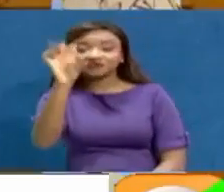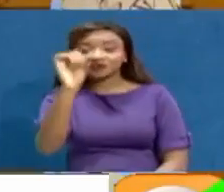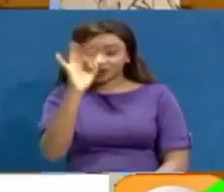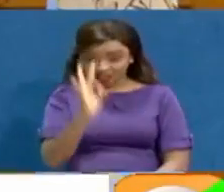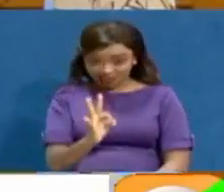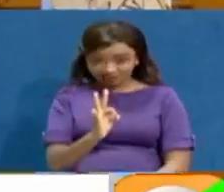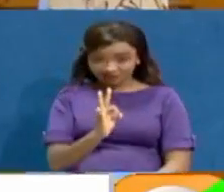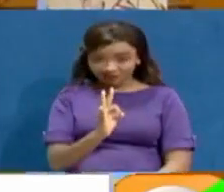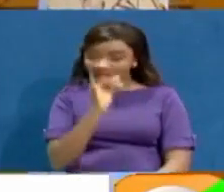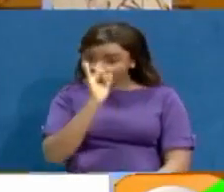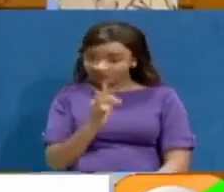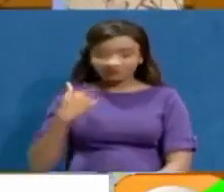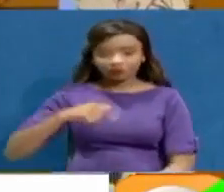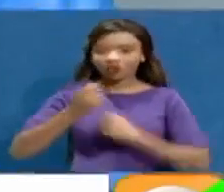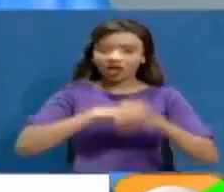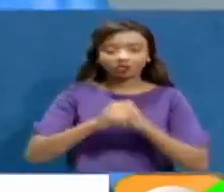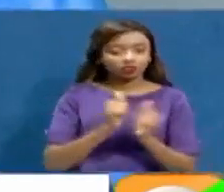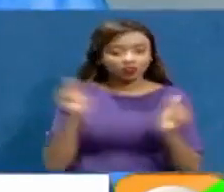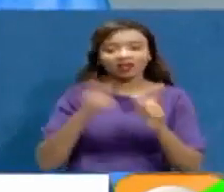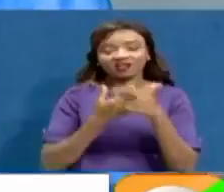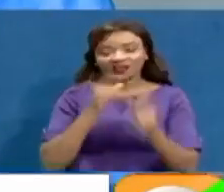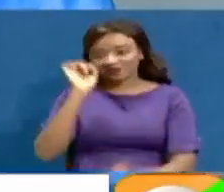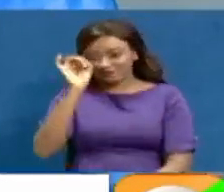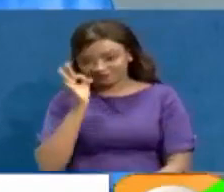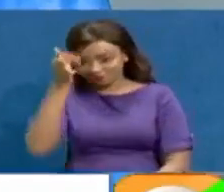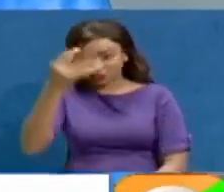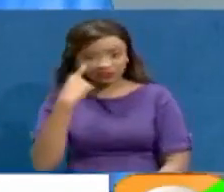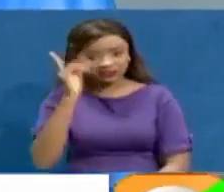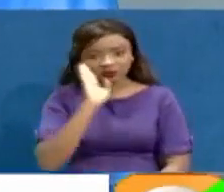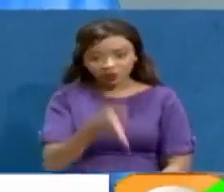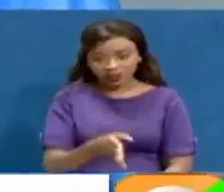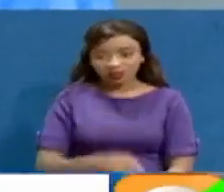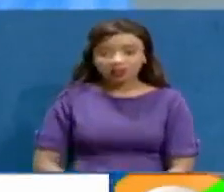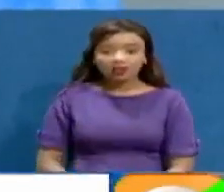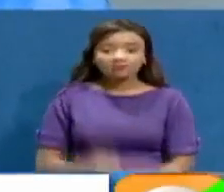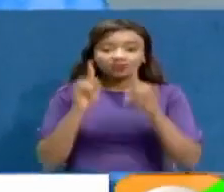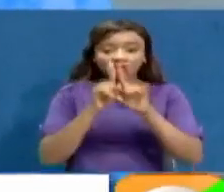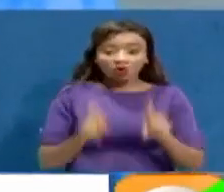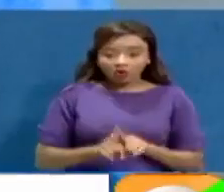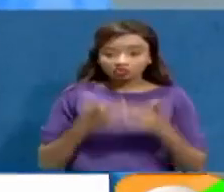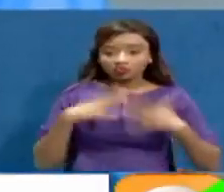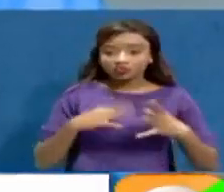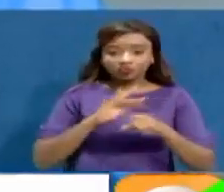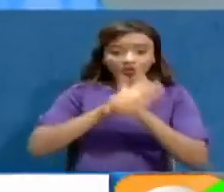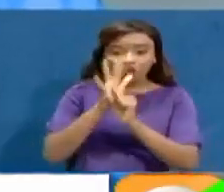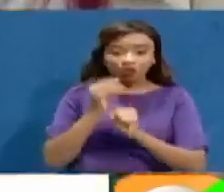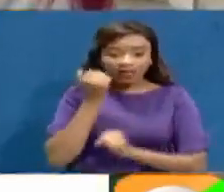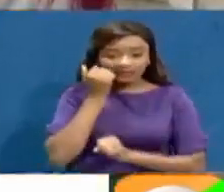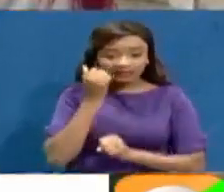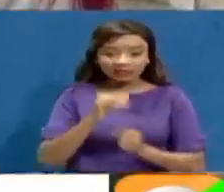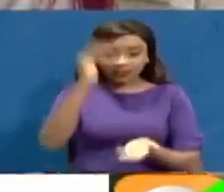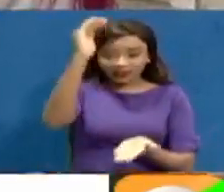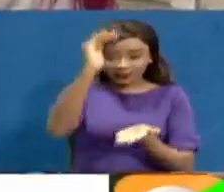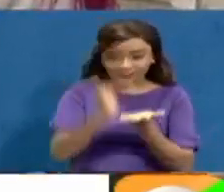we continue with our civic responsibility. Kwa mjibu wa takwimu rasmi, asilimia ya maambukizi